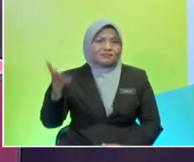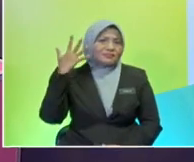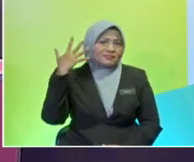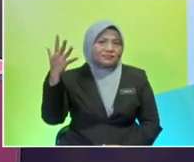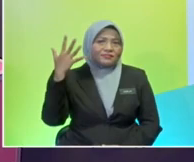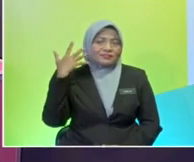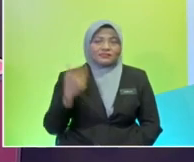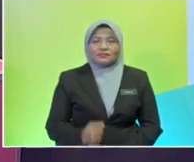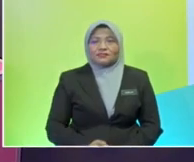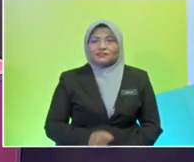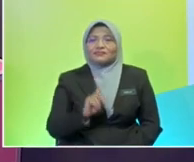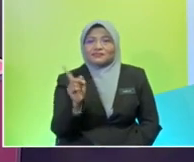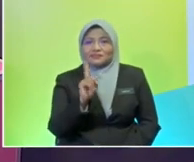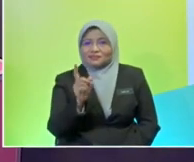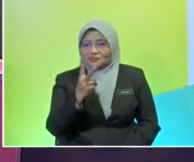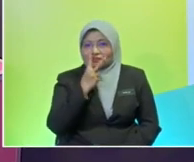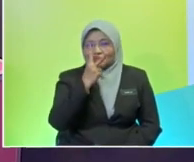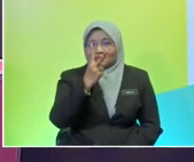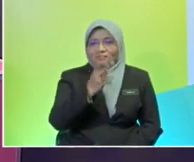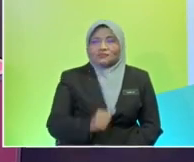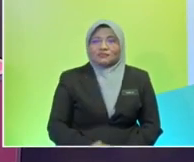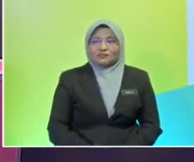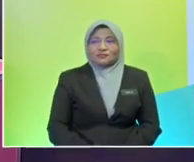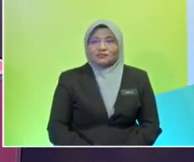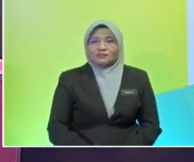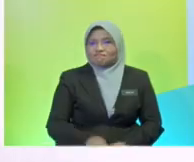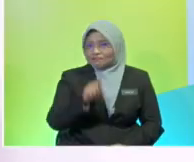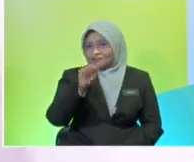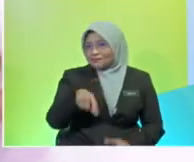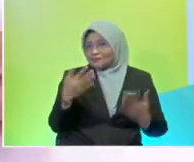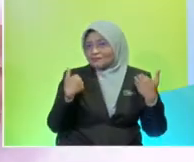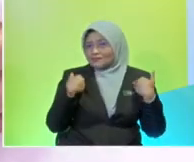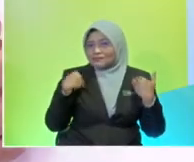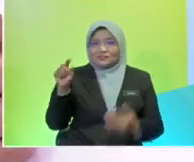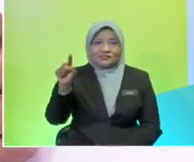manis mestilah ada matahari kan